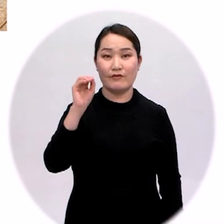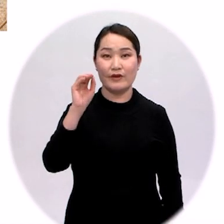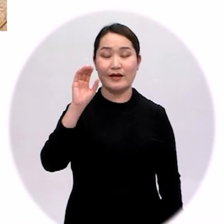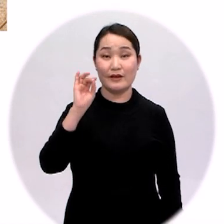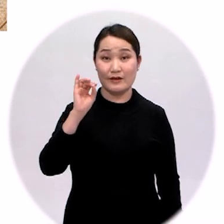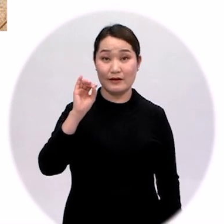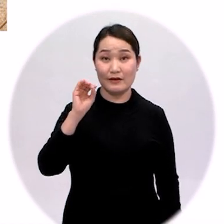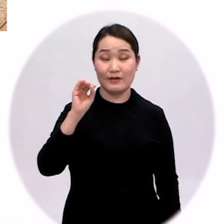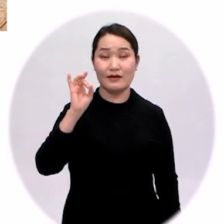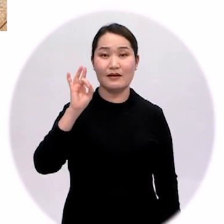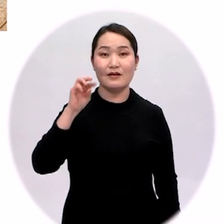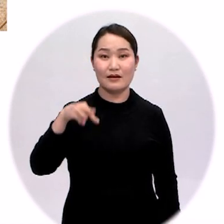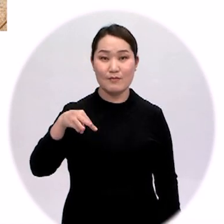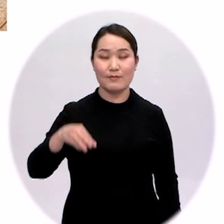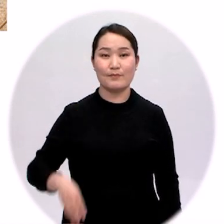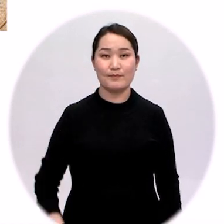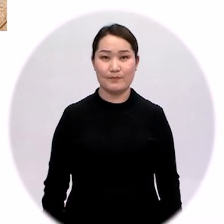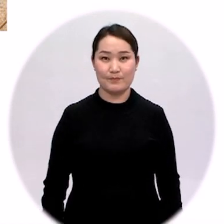үнэний ферм,